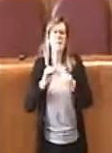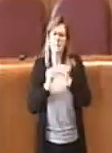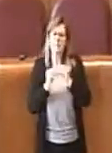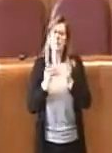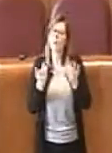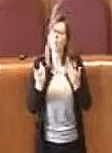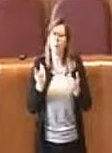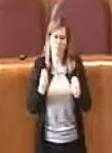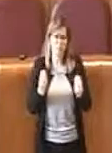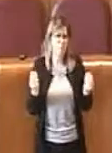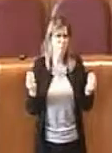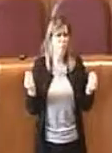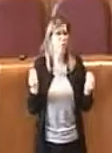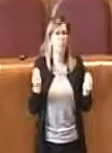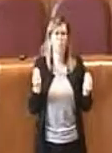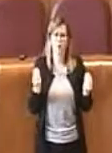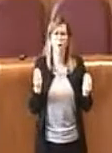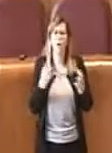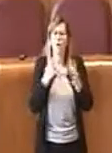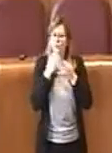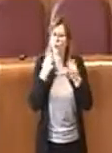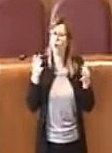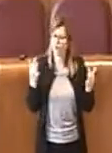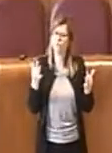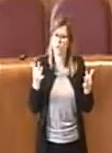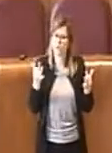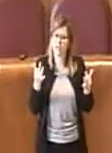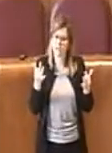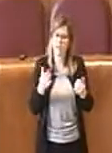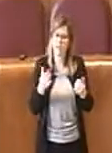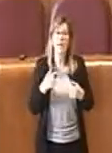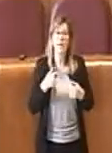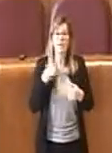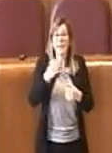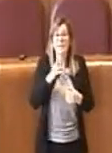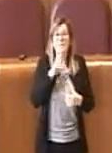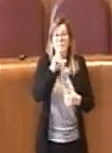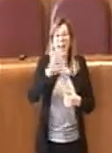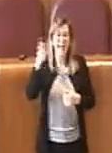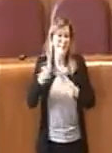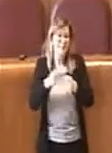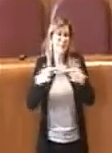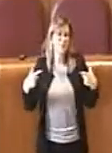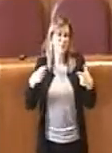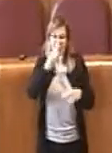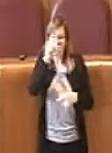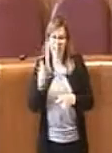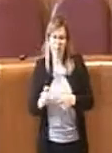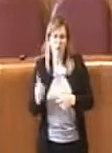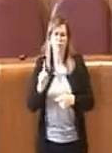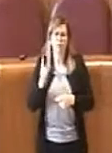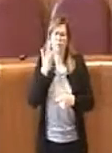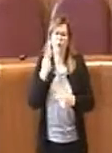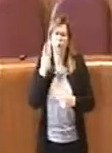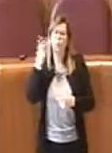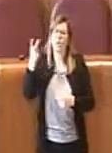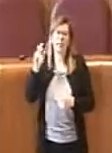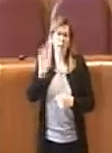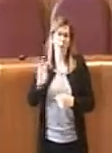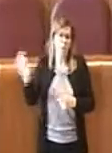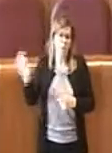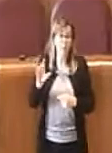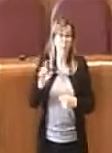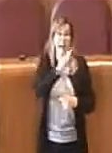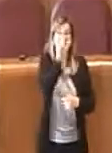molto vicino ai cittadini o menziono sempre tante altre città italiane non voglio neanche fare il confronto con altre città problema tante altre città